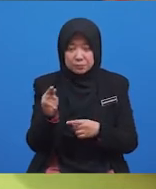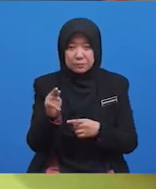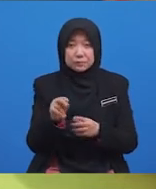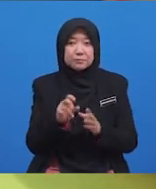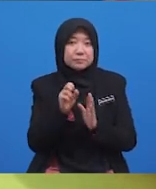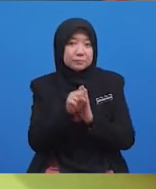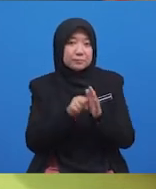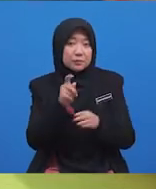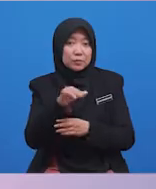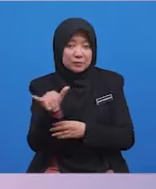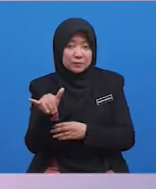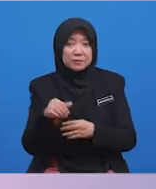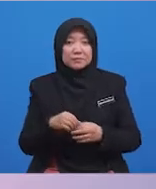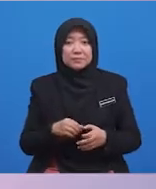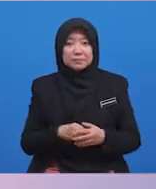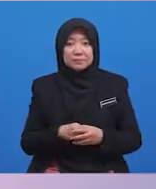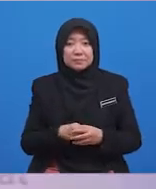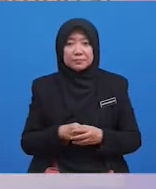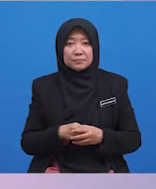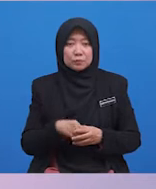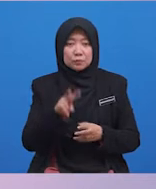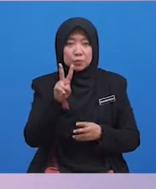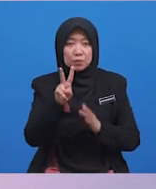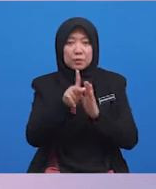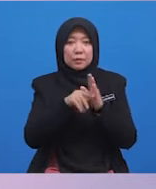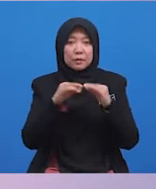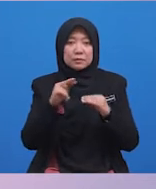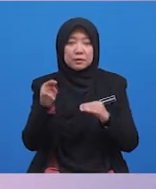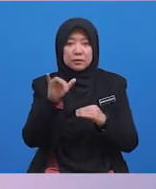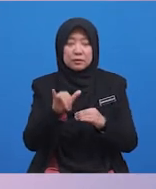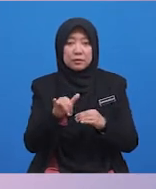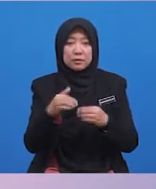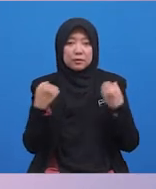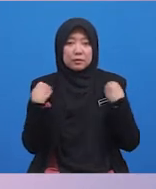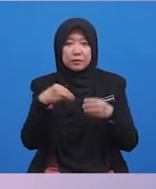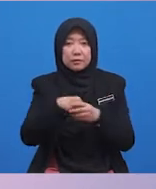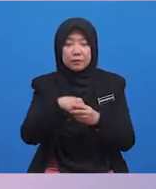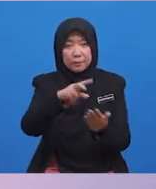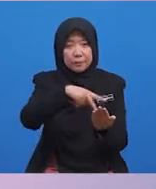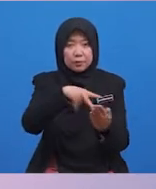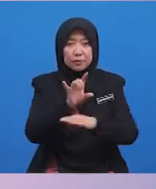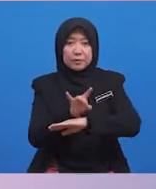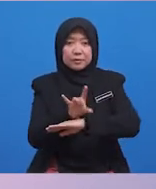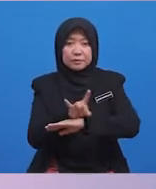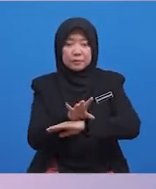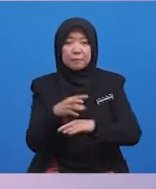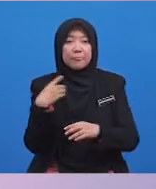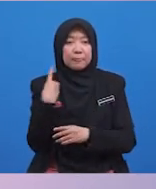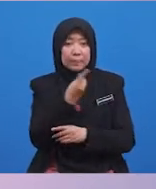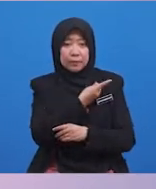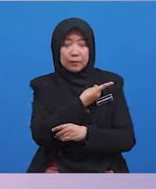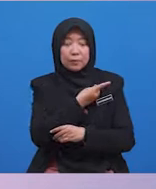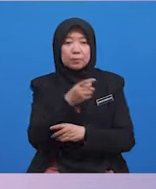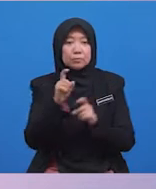yang sepatutnya adalah 2 pengajaran yang terdapat dalam pantun nasihat ialah